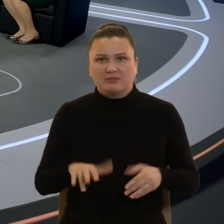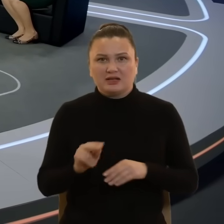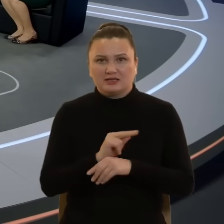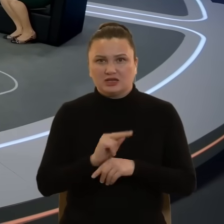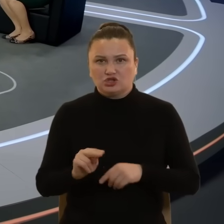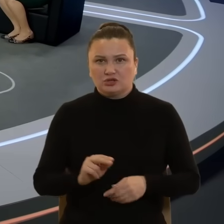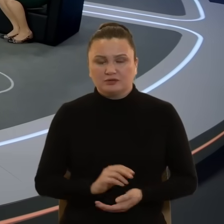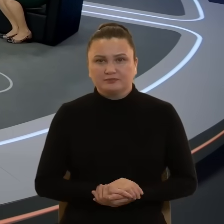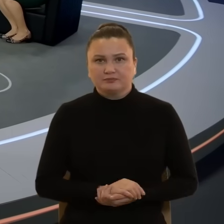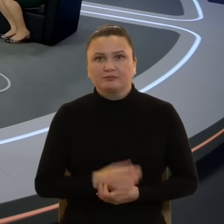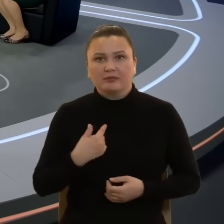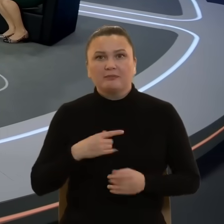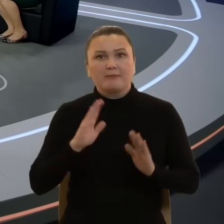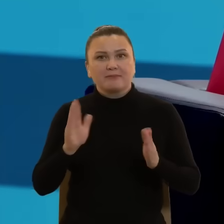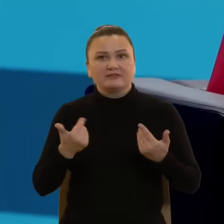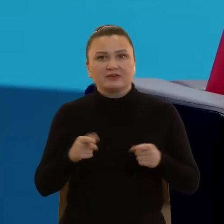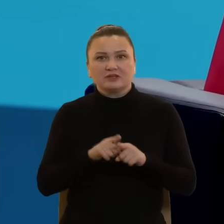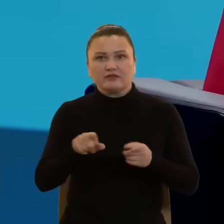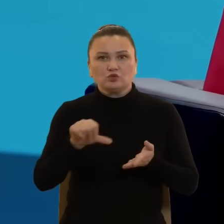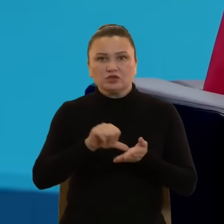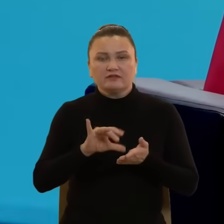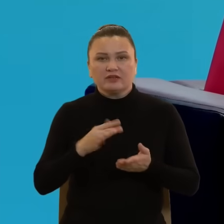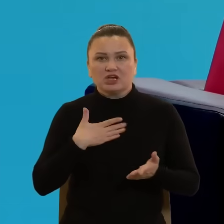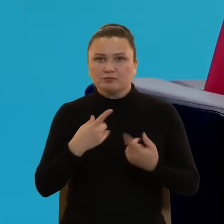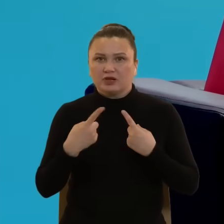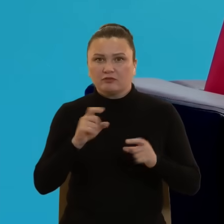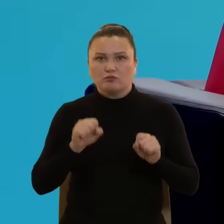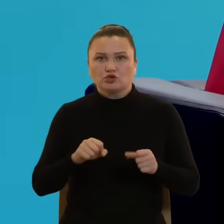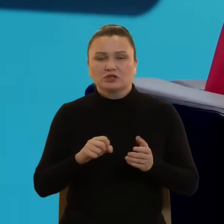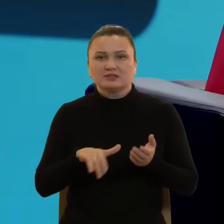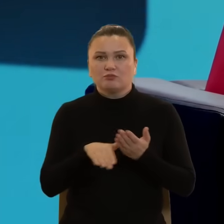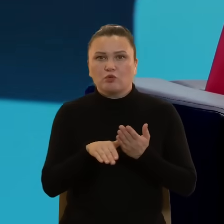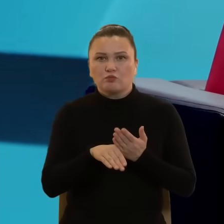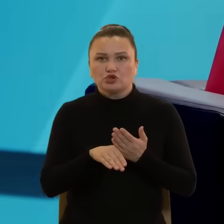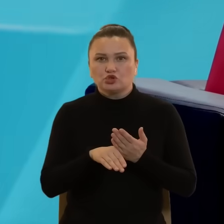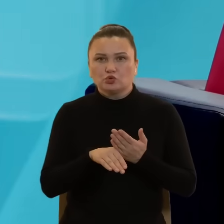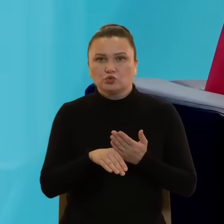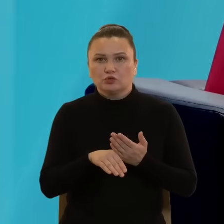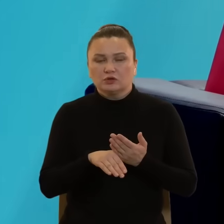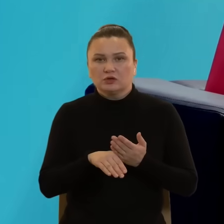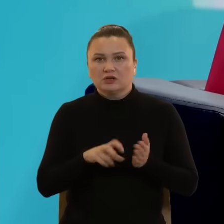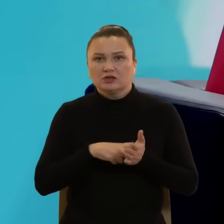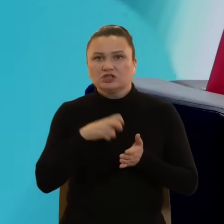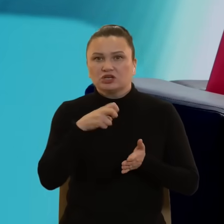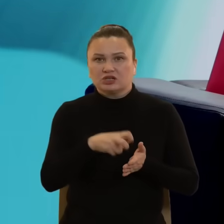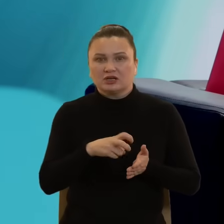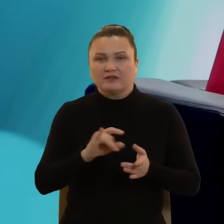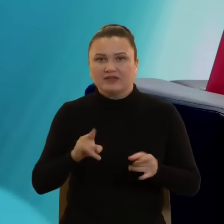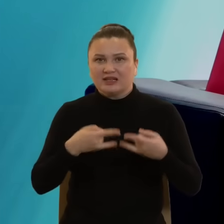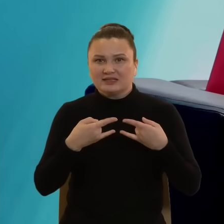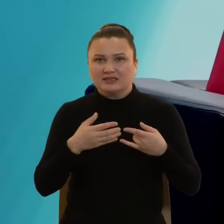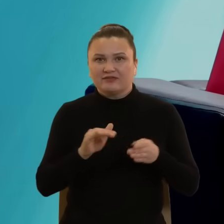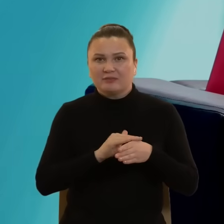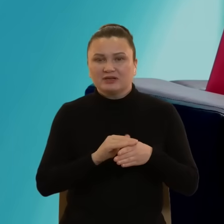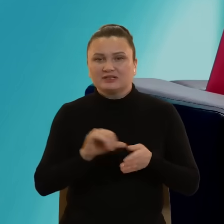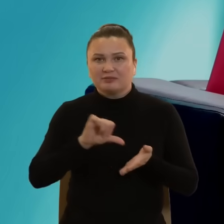Мы призываем тебя также участвовать в нашем диалоге, в нашей беседе. Ты можешь это сделать с помощью хэштега в чате трансляции с